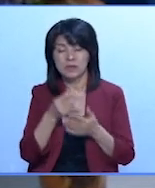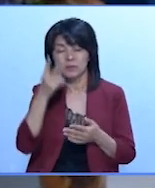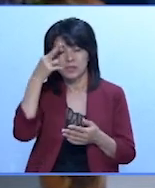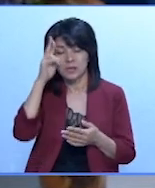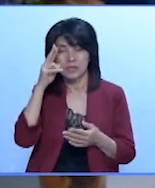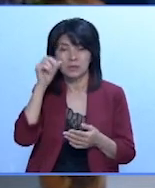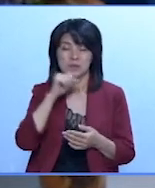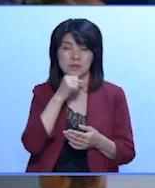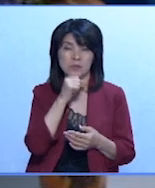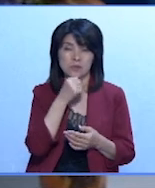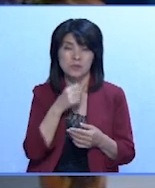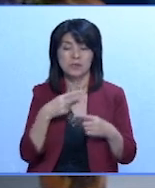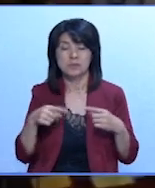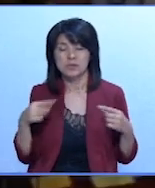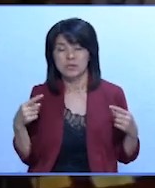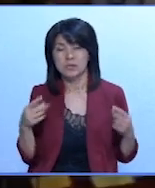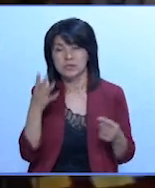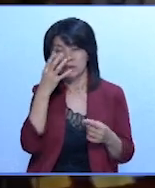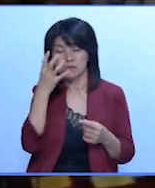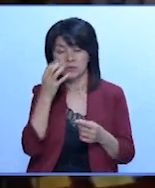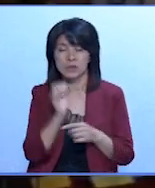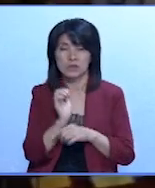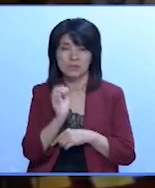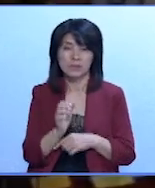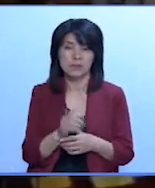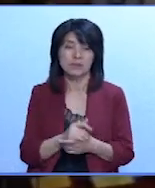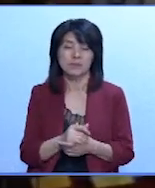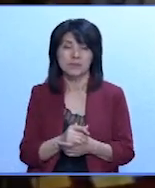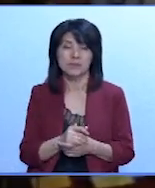эфирде дүркін-дүркін көрсетіліп отырды. Тікелей эфир барысында 30-ға жуық